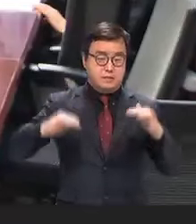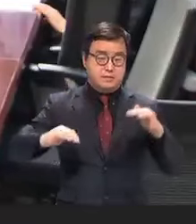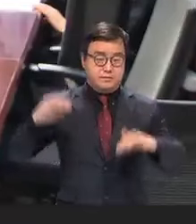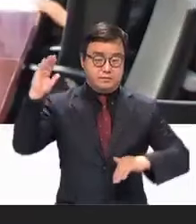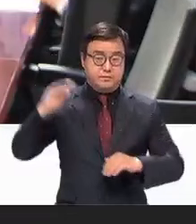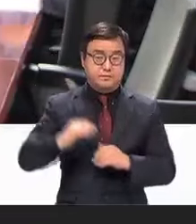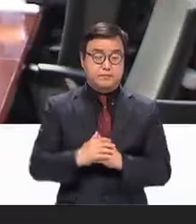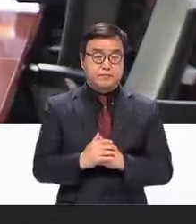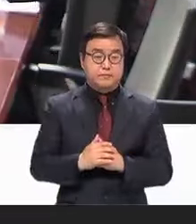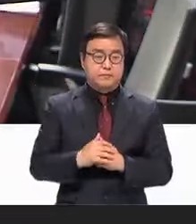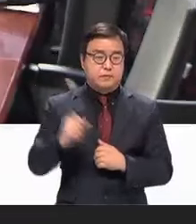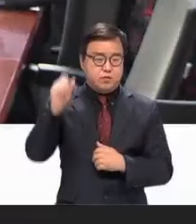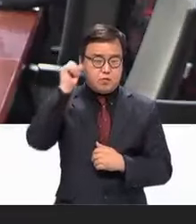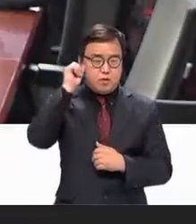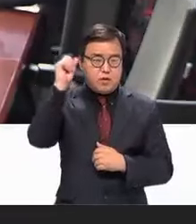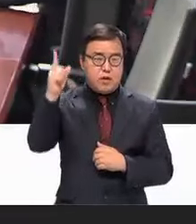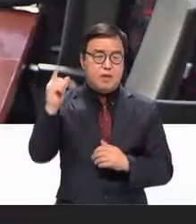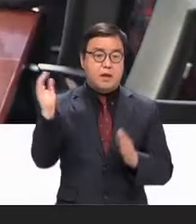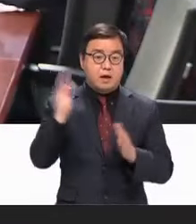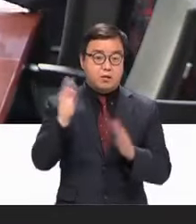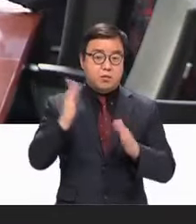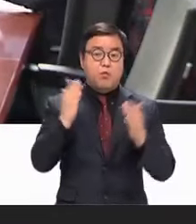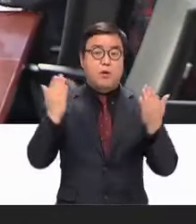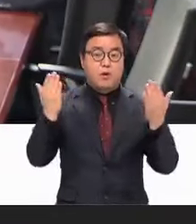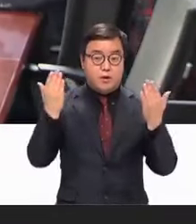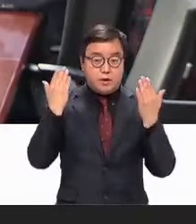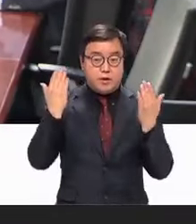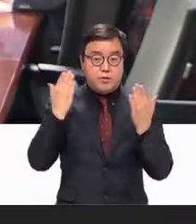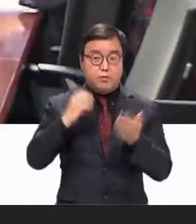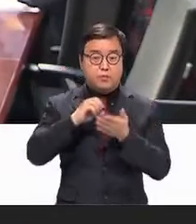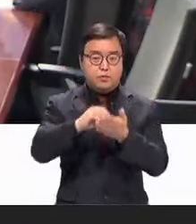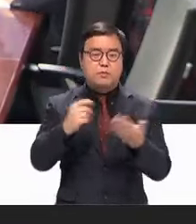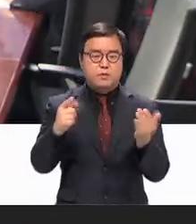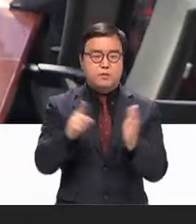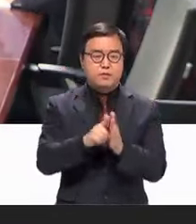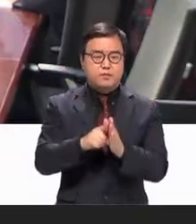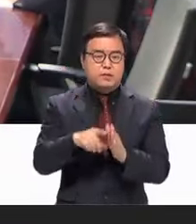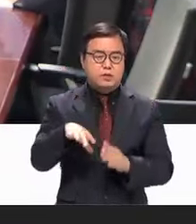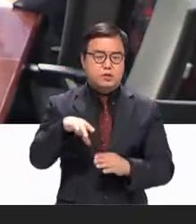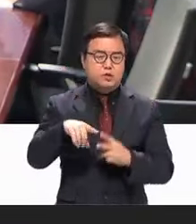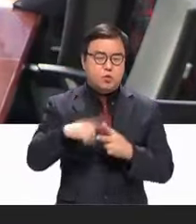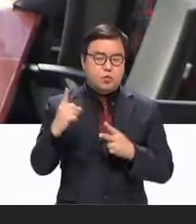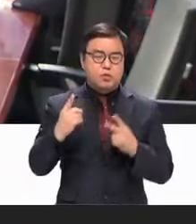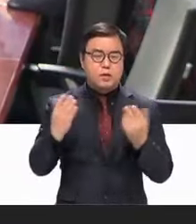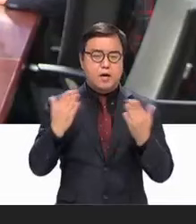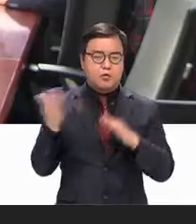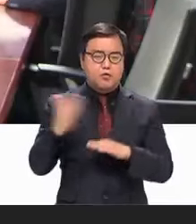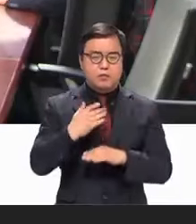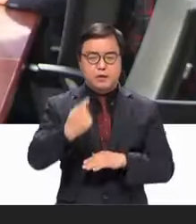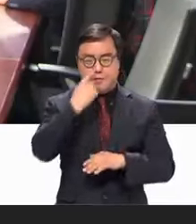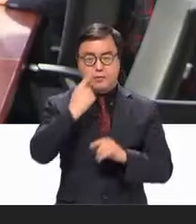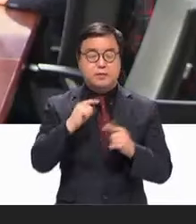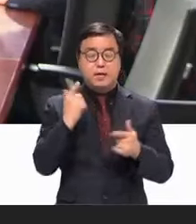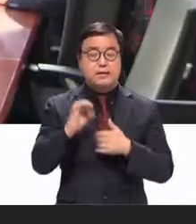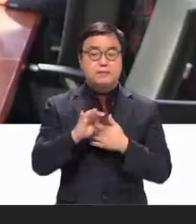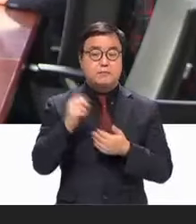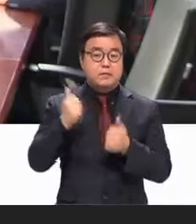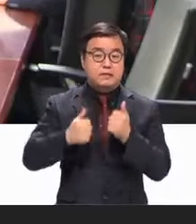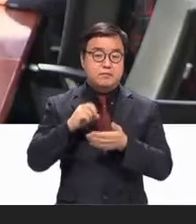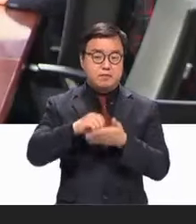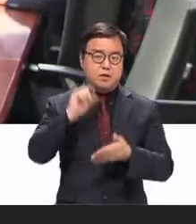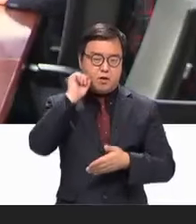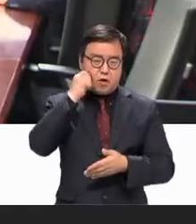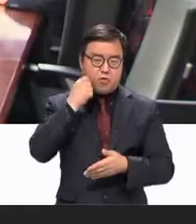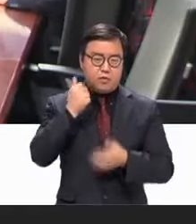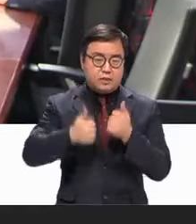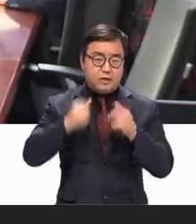영재학교를 가기 위해서는 벌써 초등학교 때부터 선행을 하지 않으면 영재학교 시험 보기에 어렵다는 거고 봐도 떨어진다는